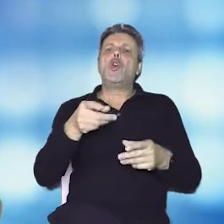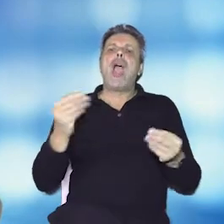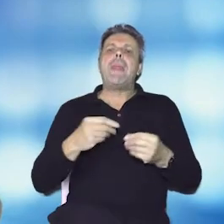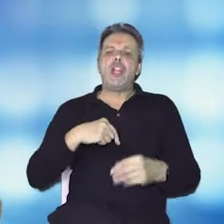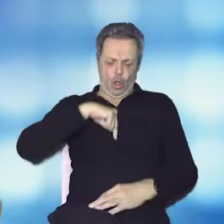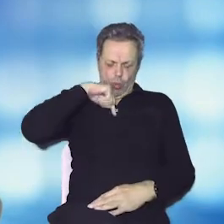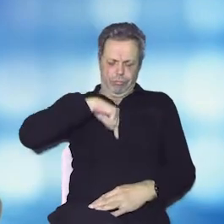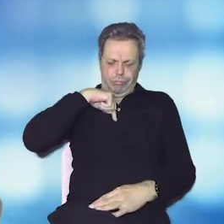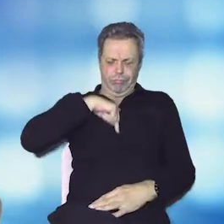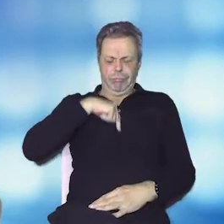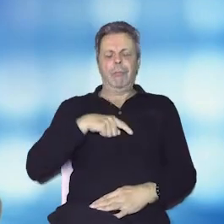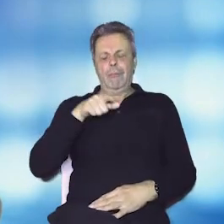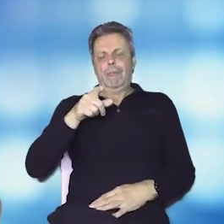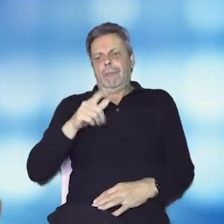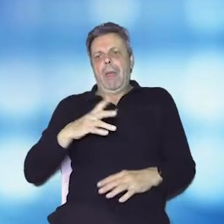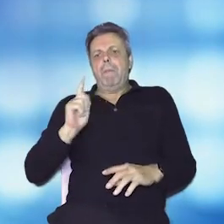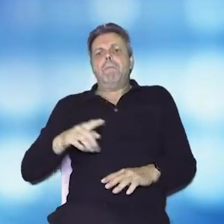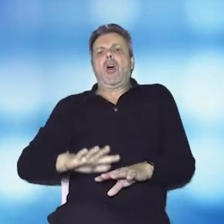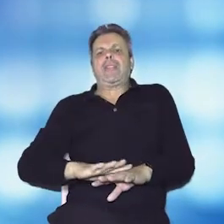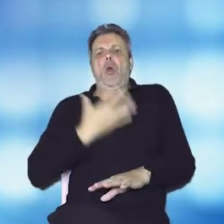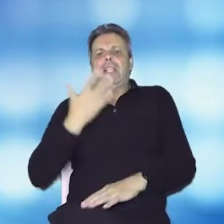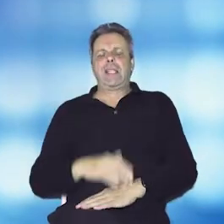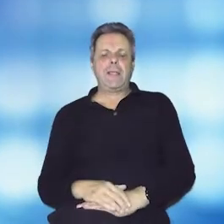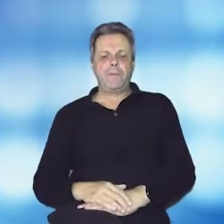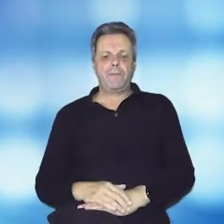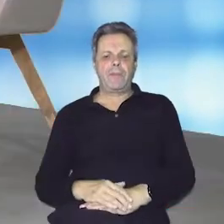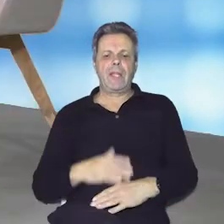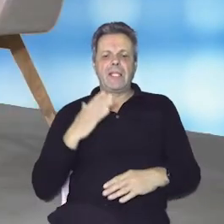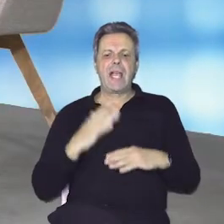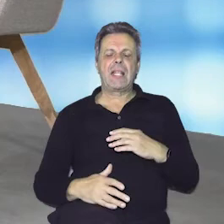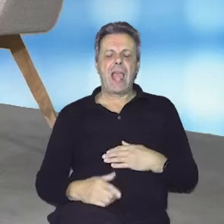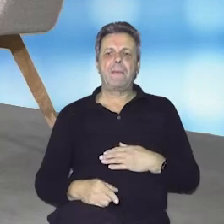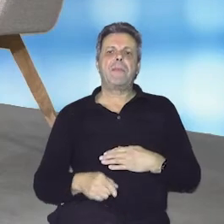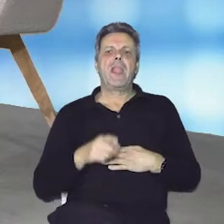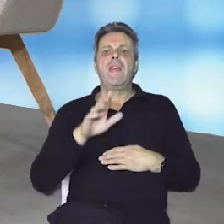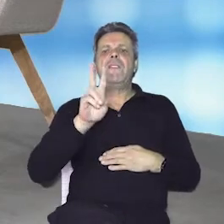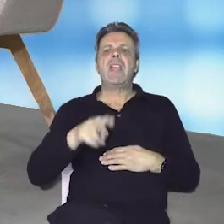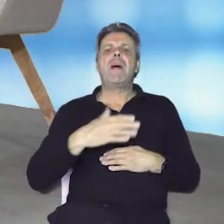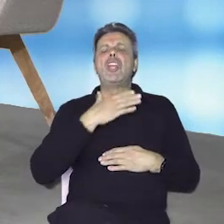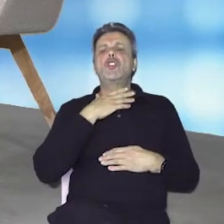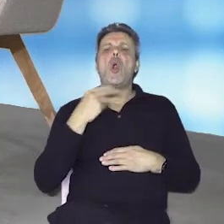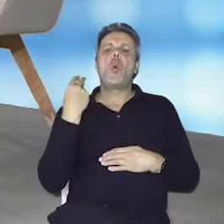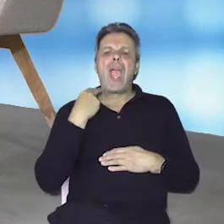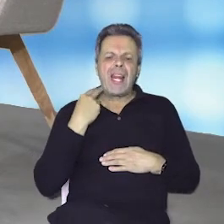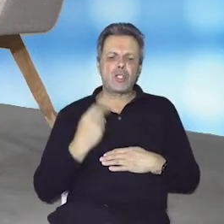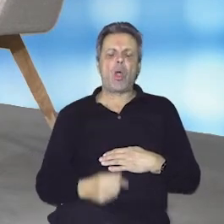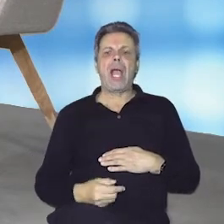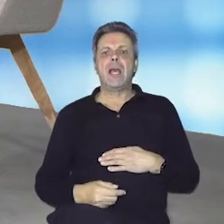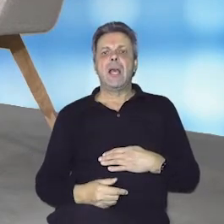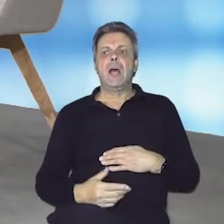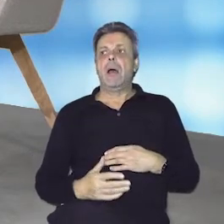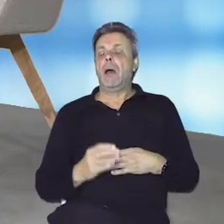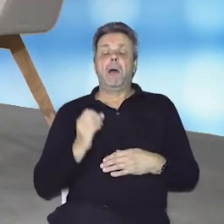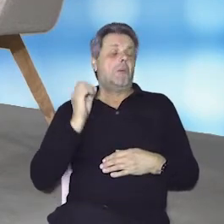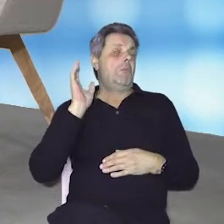što osjetite i to je to. Tako. I za kraj, imate tu školu engleskoga gdje je svatko